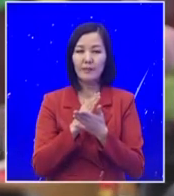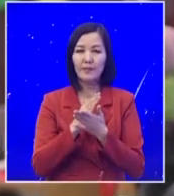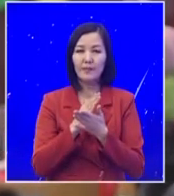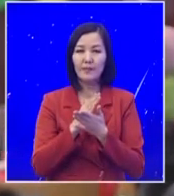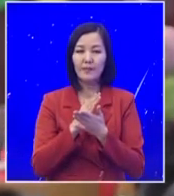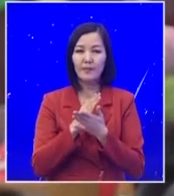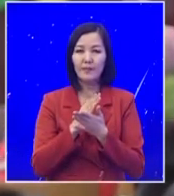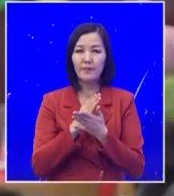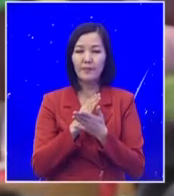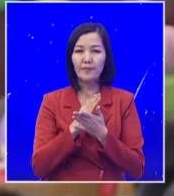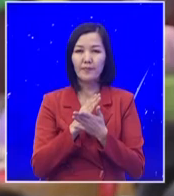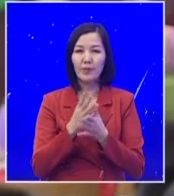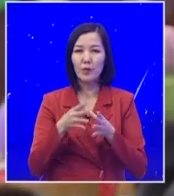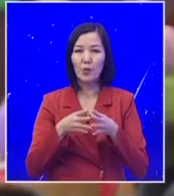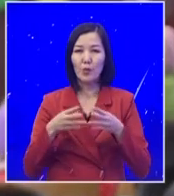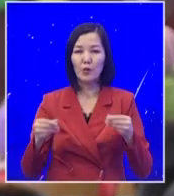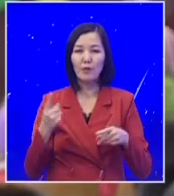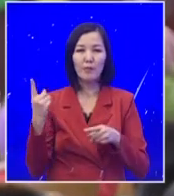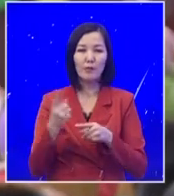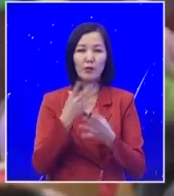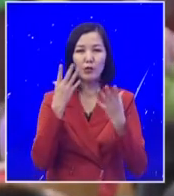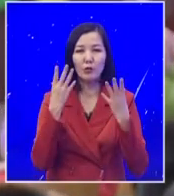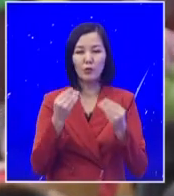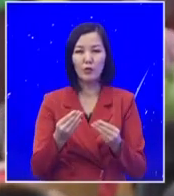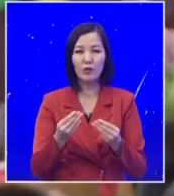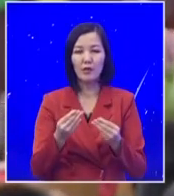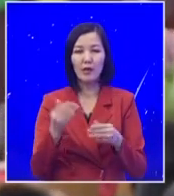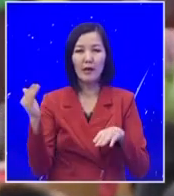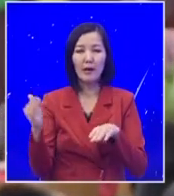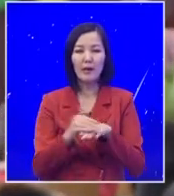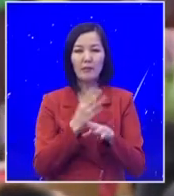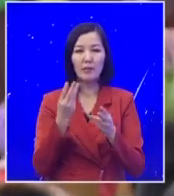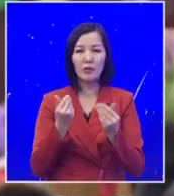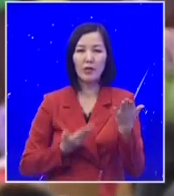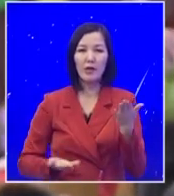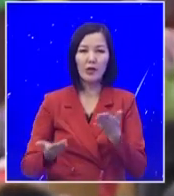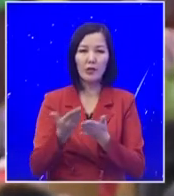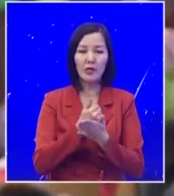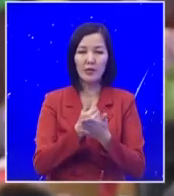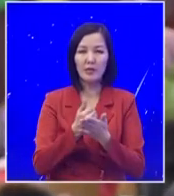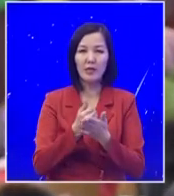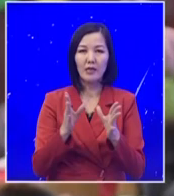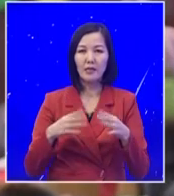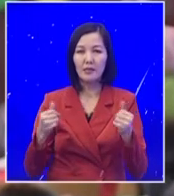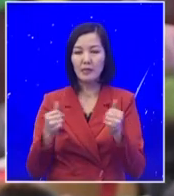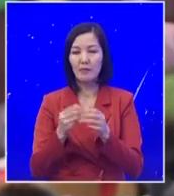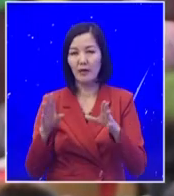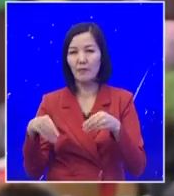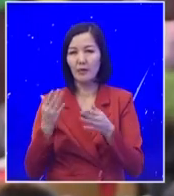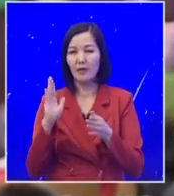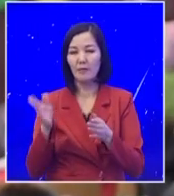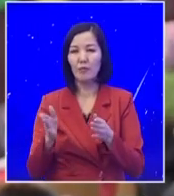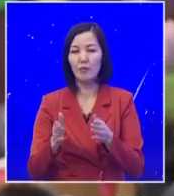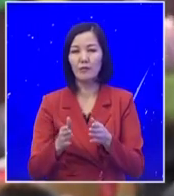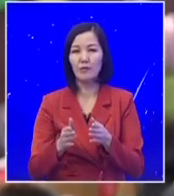ісіміз көктемнің бірінші күні болғандықтан, Алланың разылығы үшін сол қайырымдылық қорына жиналған ақшаны қайырымдылыққа жұмсайтын